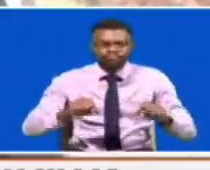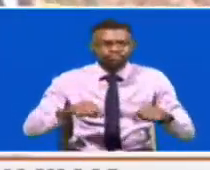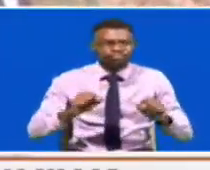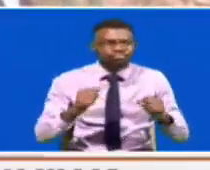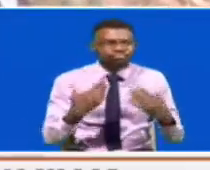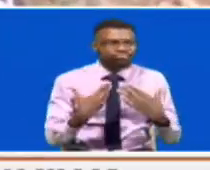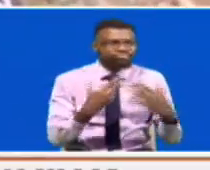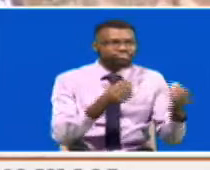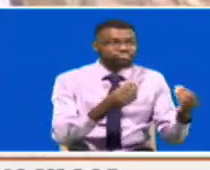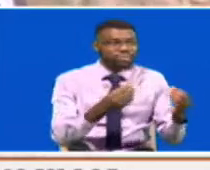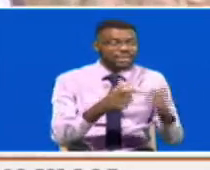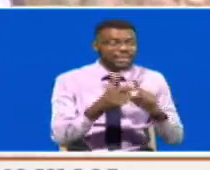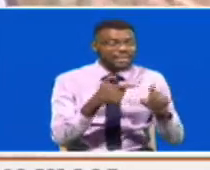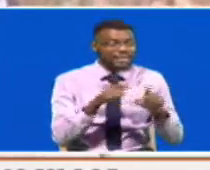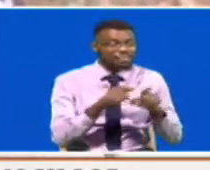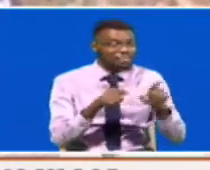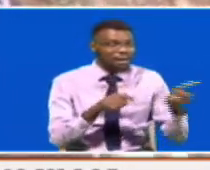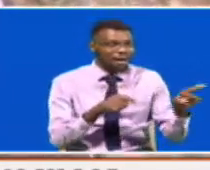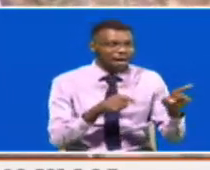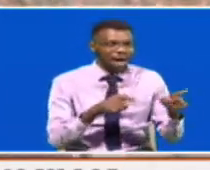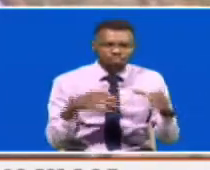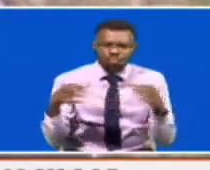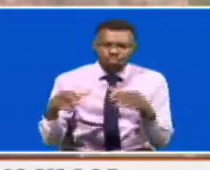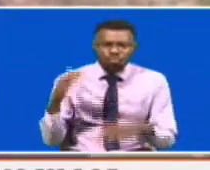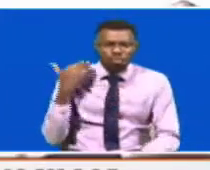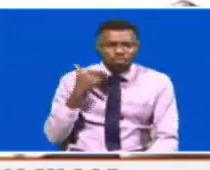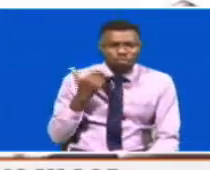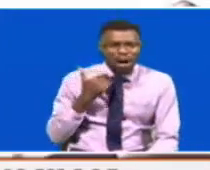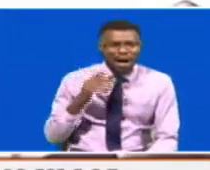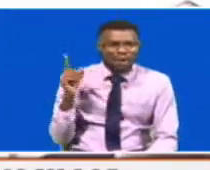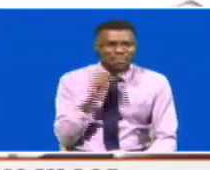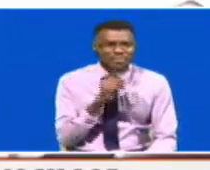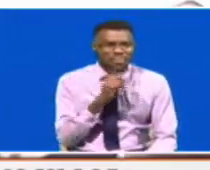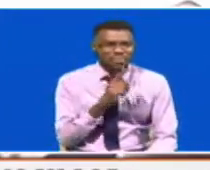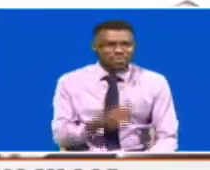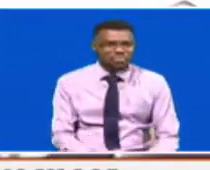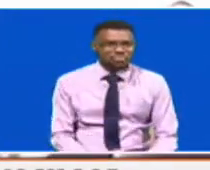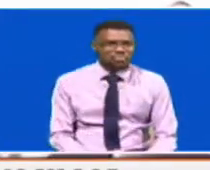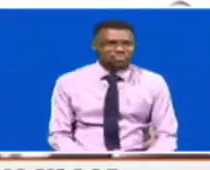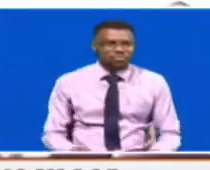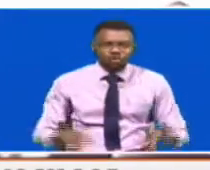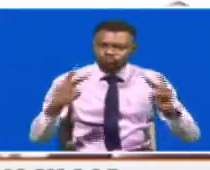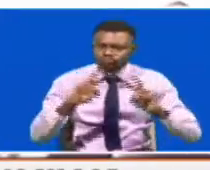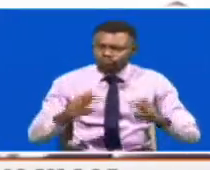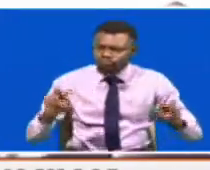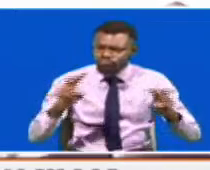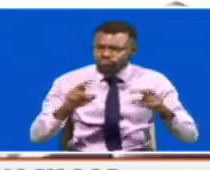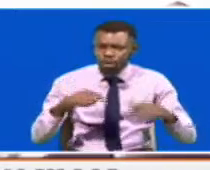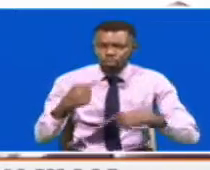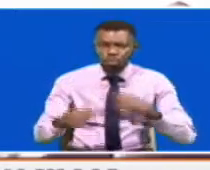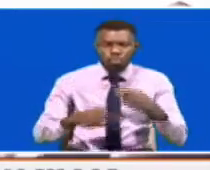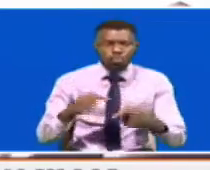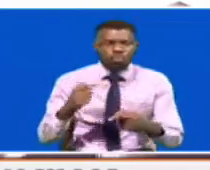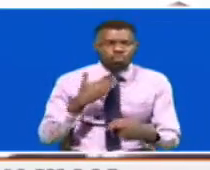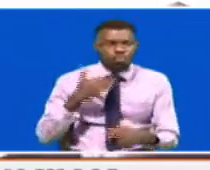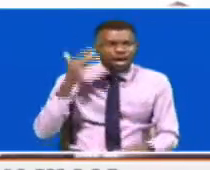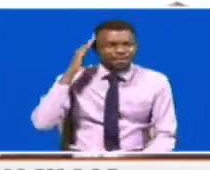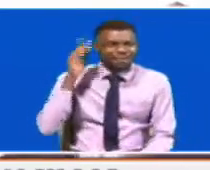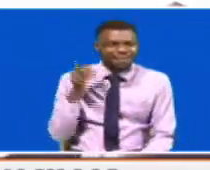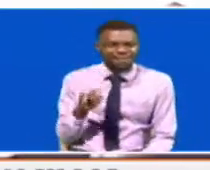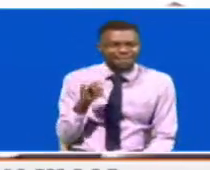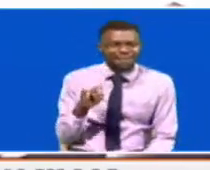na pia anasemekana alikuwa katika genge la wezi. Tunaendelea na uchunguzi wetu tuone nini haswa